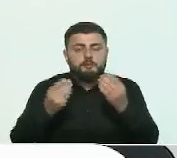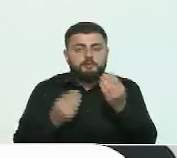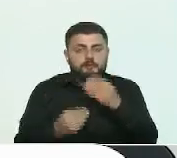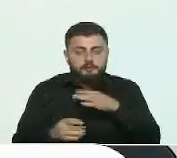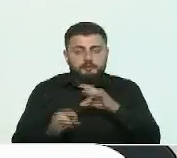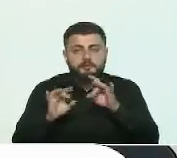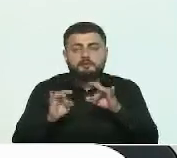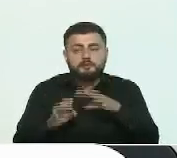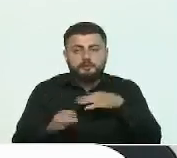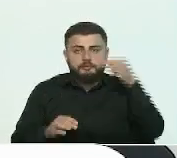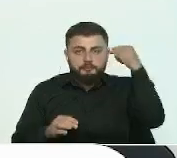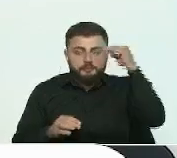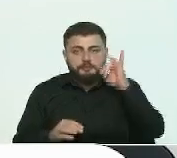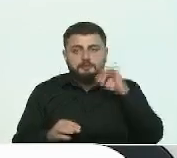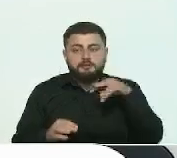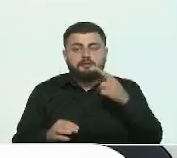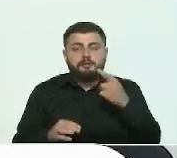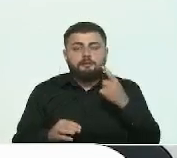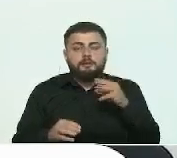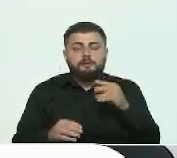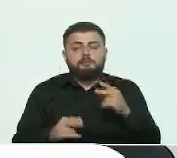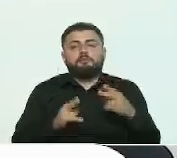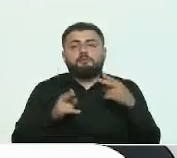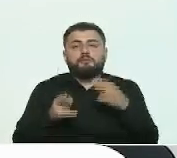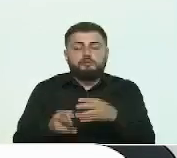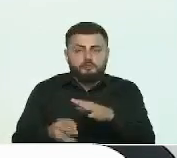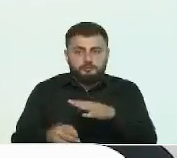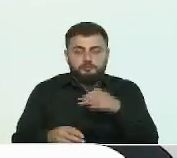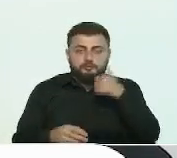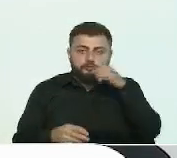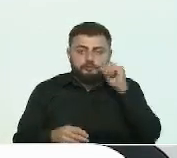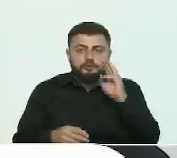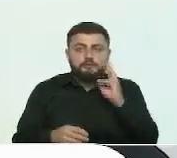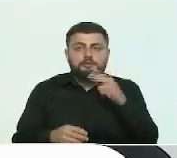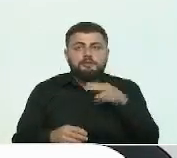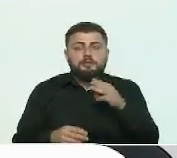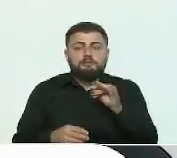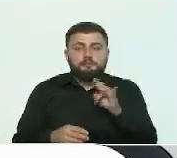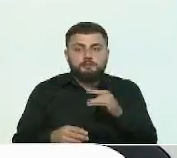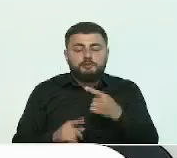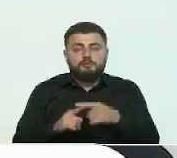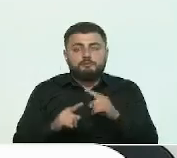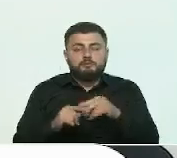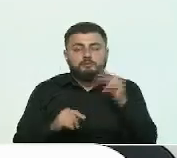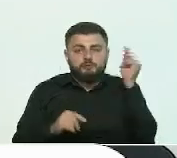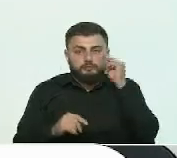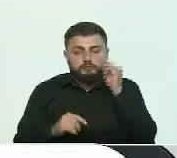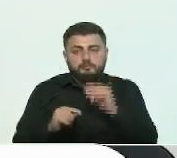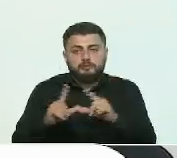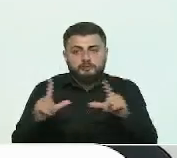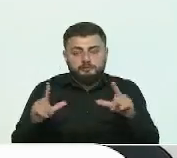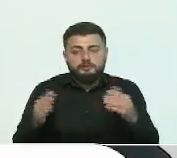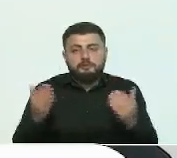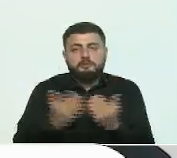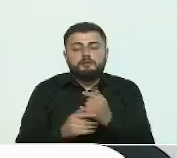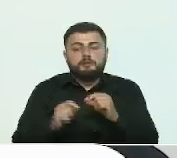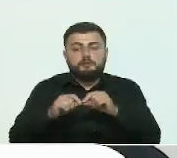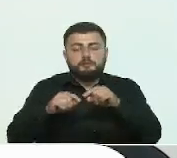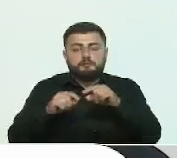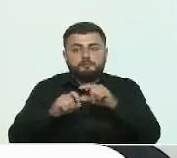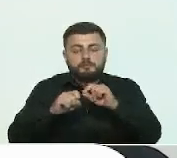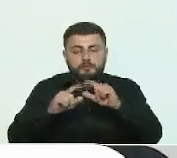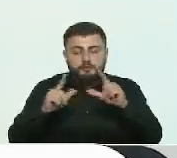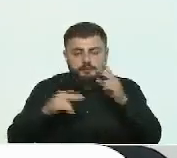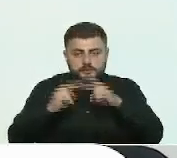Qeyd edim ki, Prezident İlham Əliyevin bölgəyə səfəri çərçivəsində dünən Şəmkirdə bu orta məktəbin yeni binasının